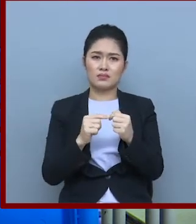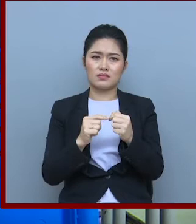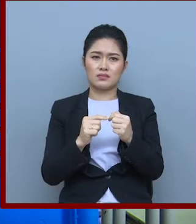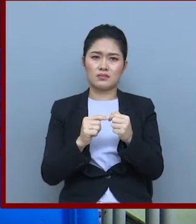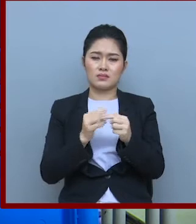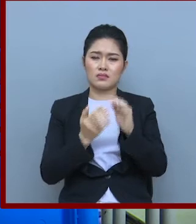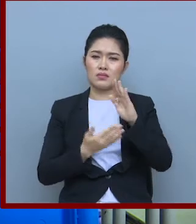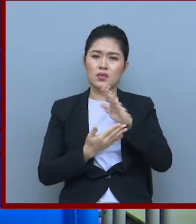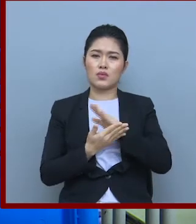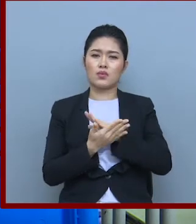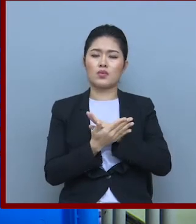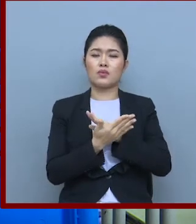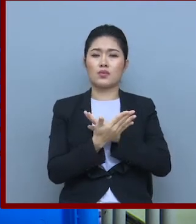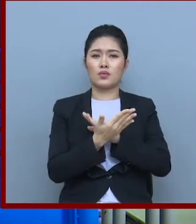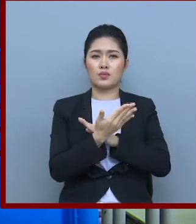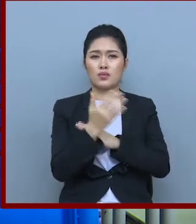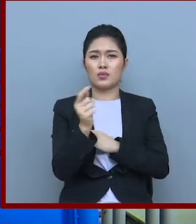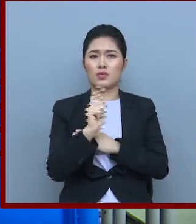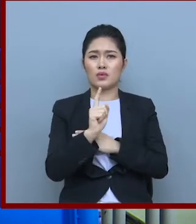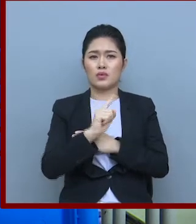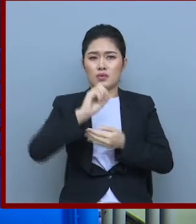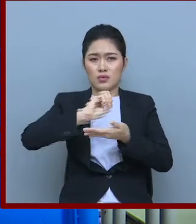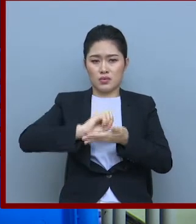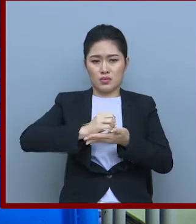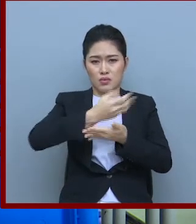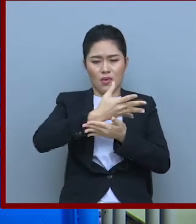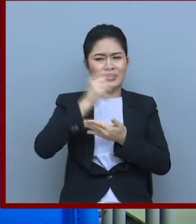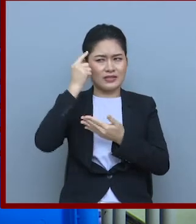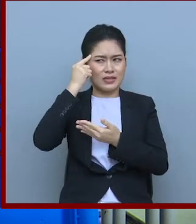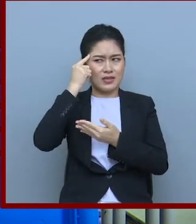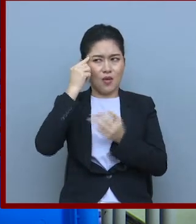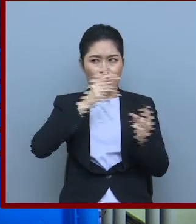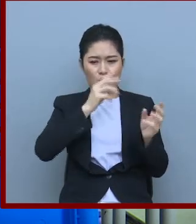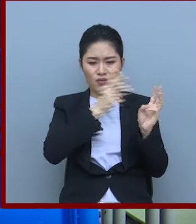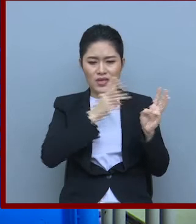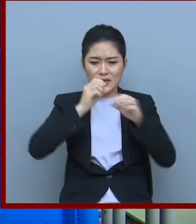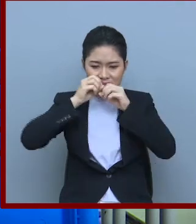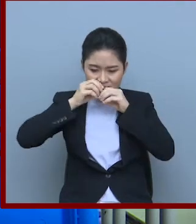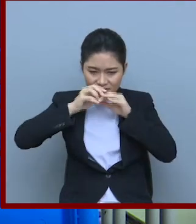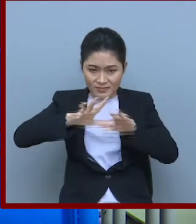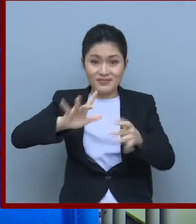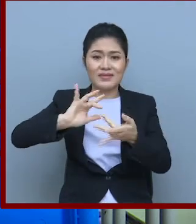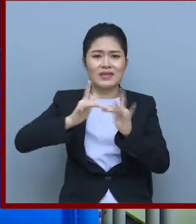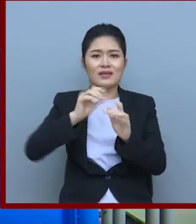ให้ไปออกเขาเรียกว่าออกสู่โลกอินเทอร์เน็ตนะครับ